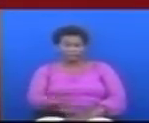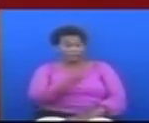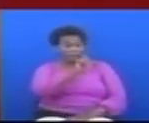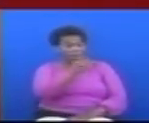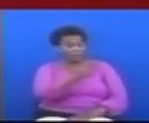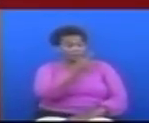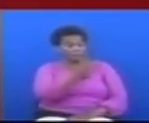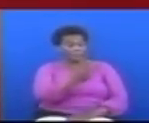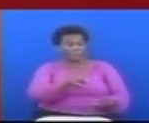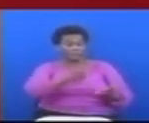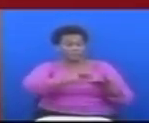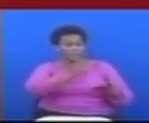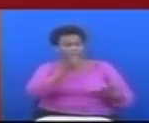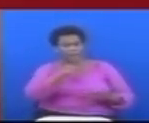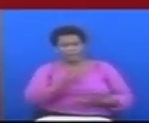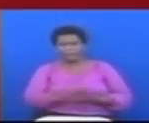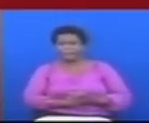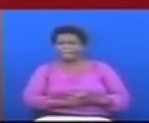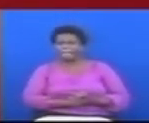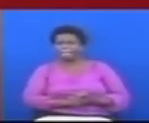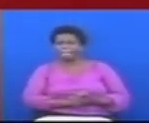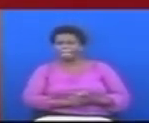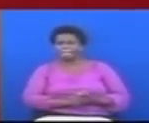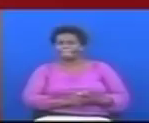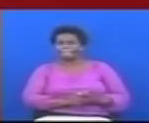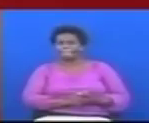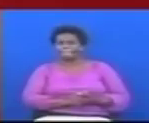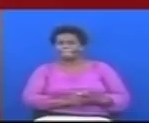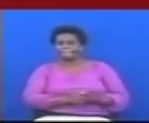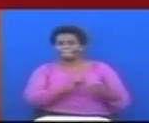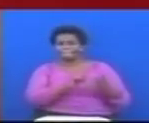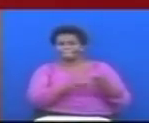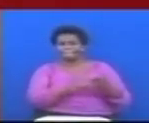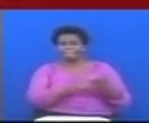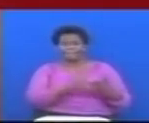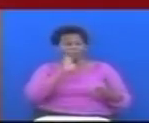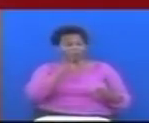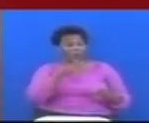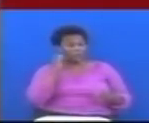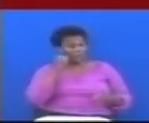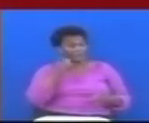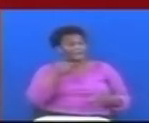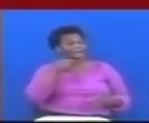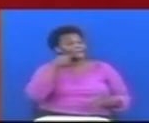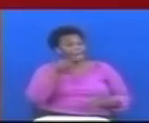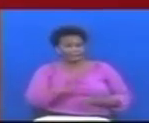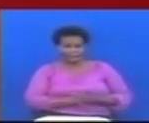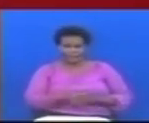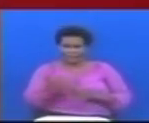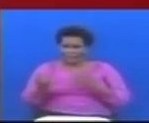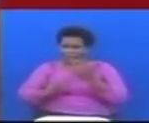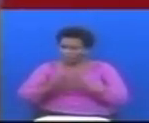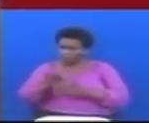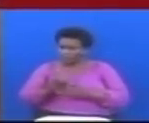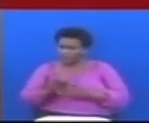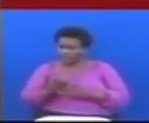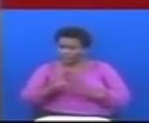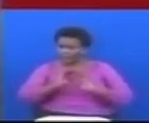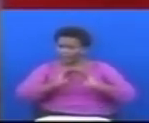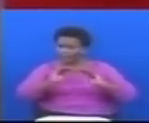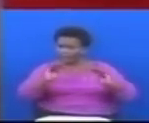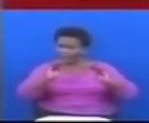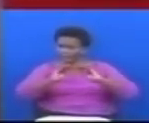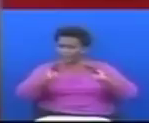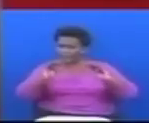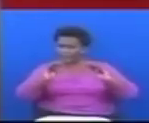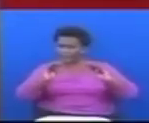msingi. La kwanza, mkajana nilizungumza hapa kwamba iwapo elimu tosha itatolewa basi ripoti hizi zitazidi. Na